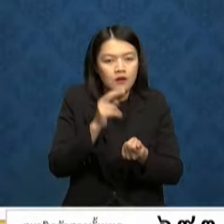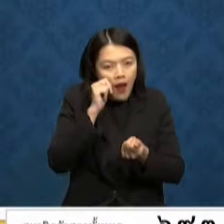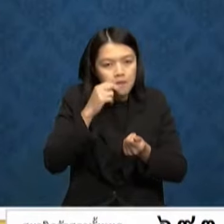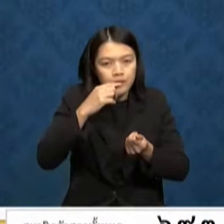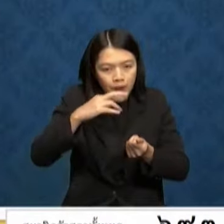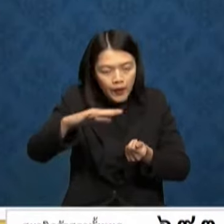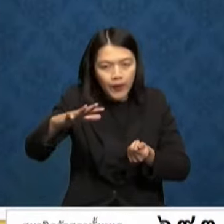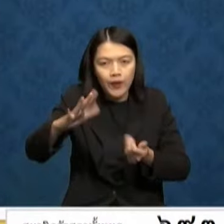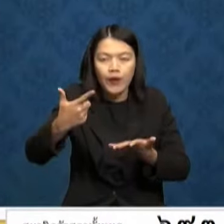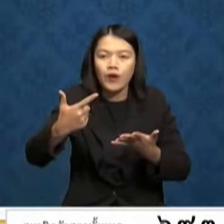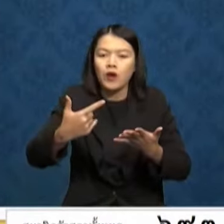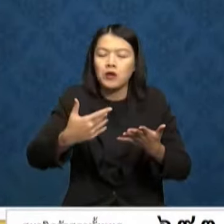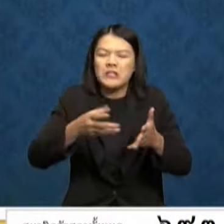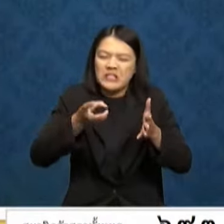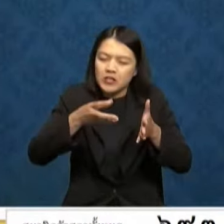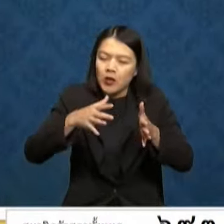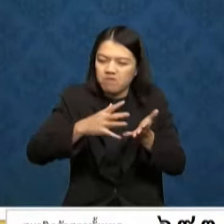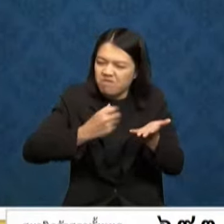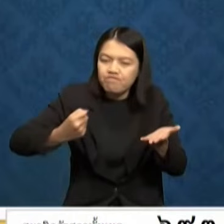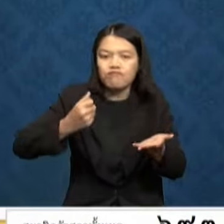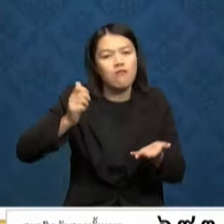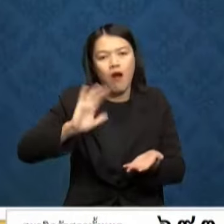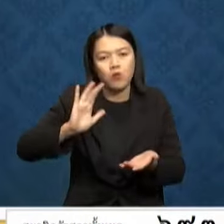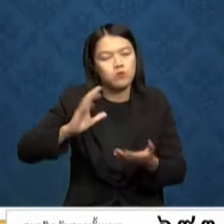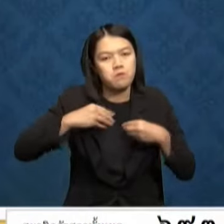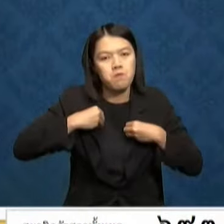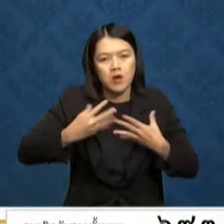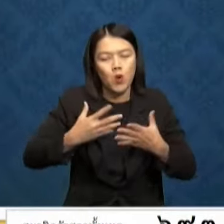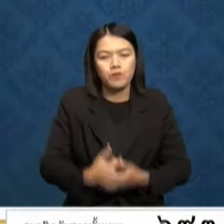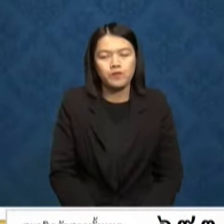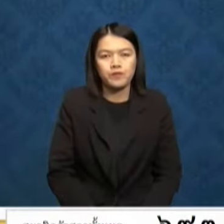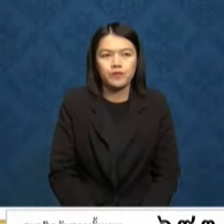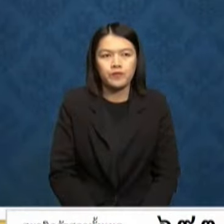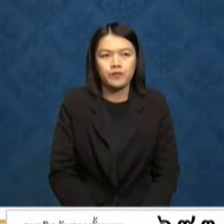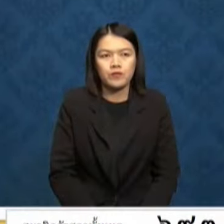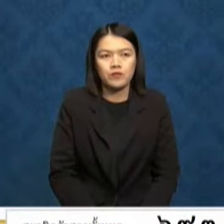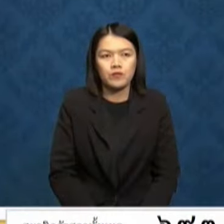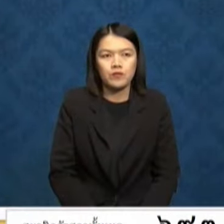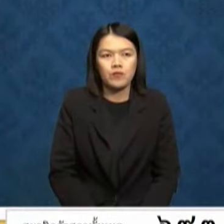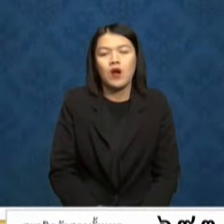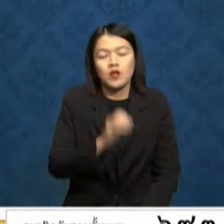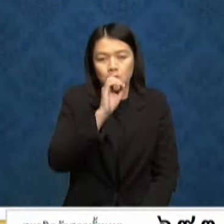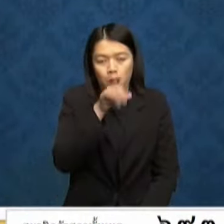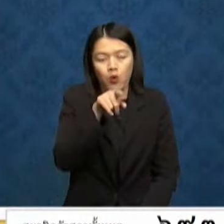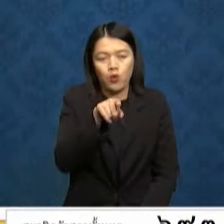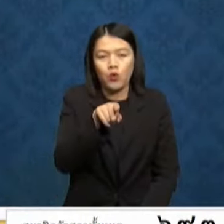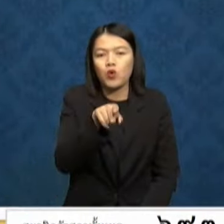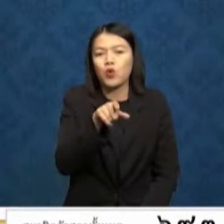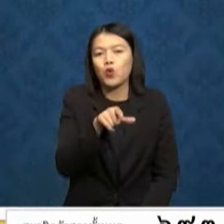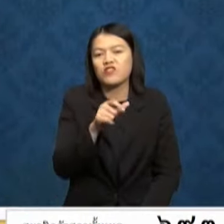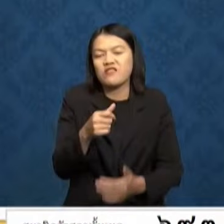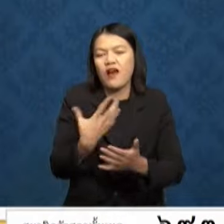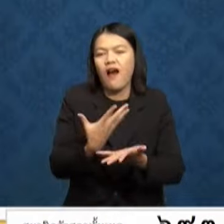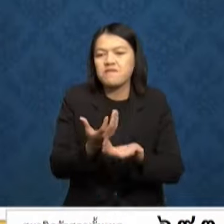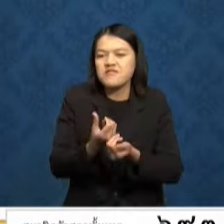น้ำแม้แต่ตารางนิ้วเดียวหากทำให้เสียดินแดนนั้นเาจะตาหน้าว่าเป็นคนขาย